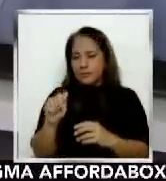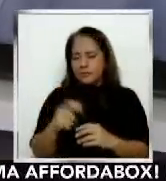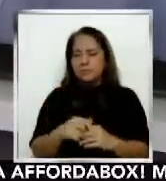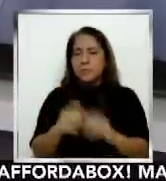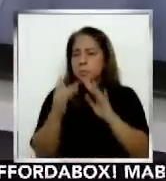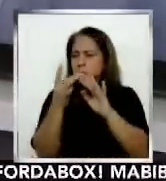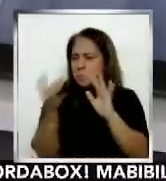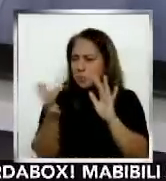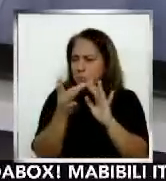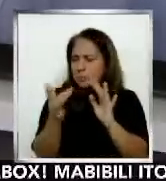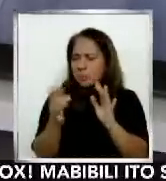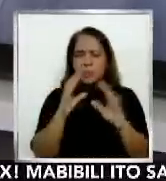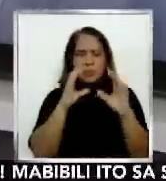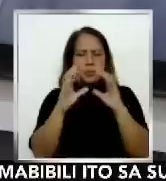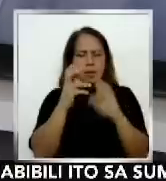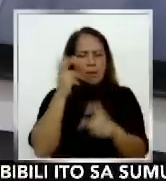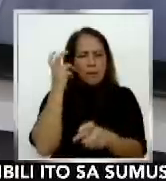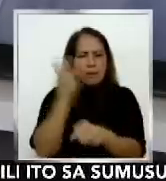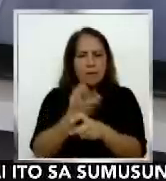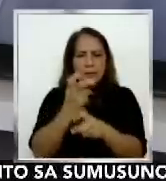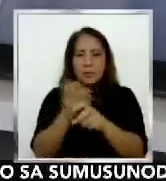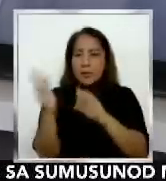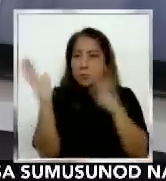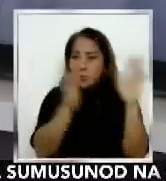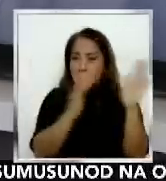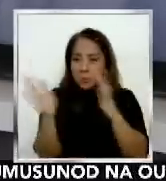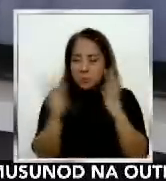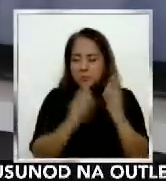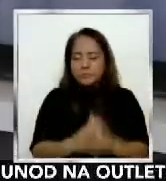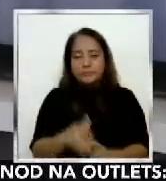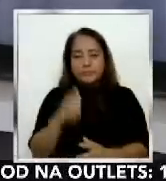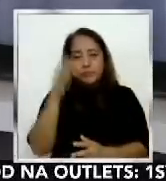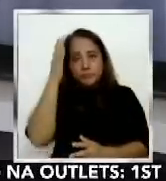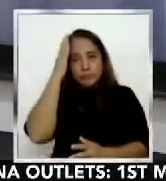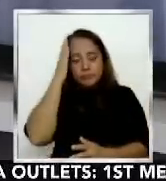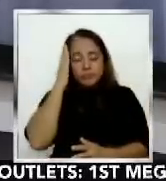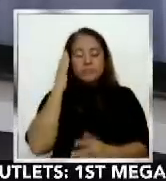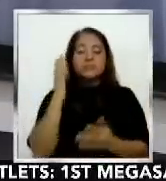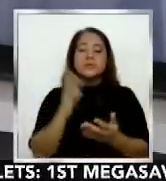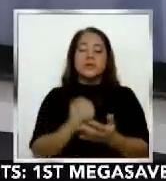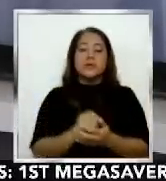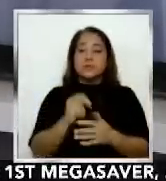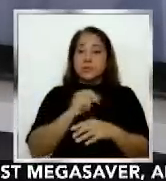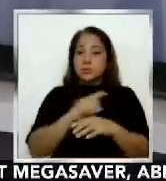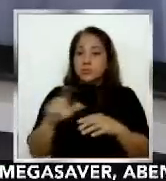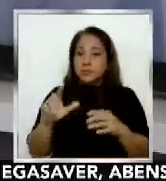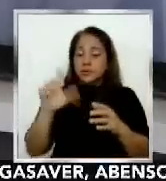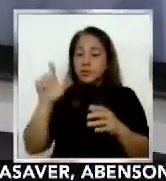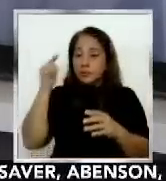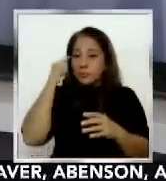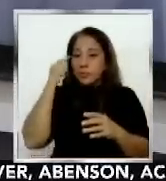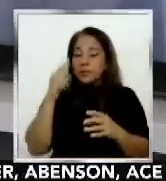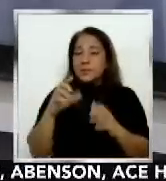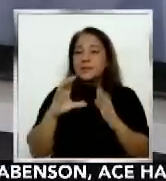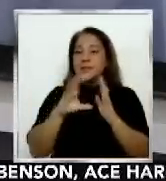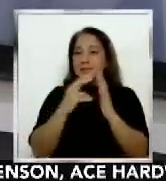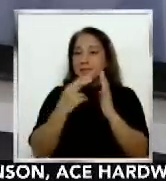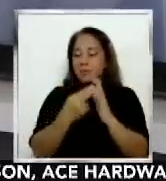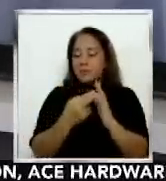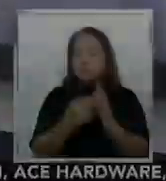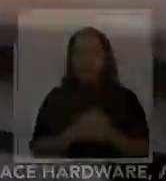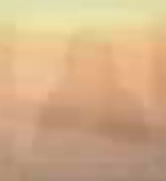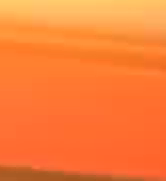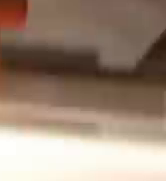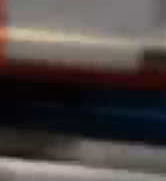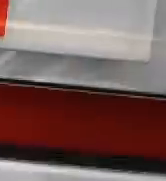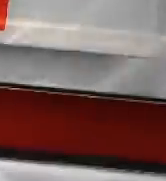may apela ang mismong City Hall sa pambansang gobyerno. Nakatutok live mula sa Osamis City si Cyril Chavez ng